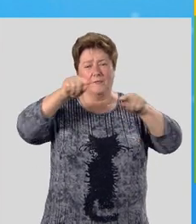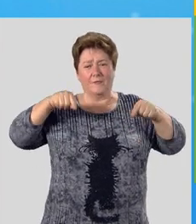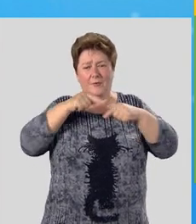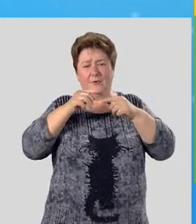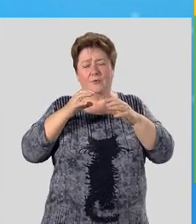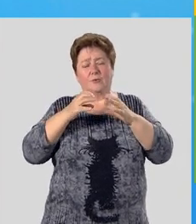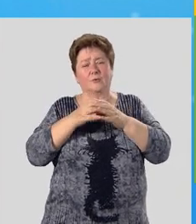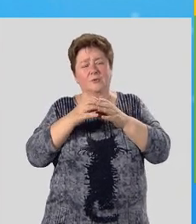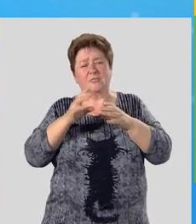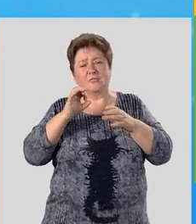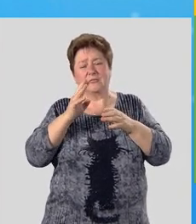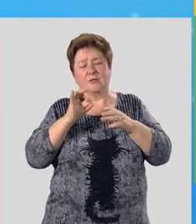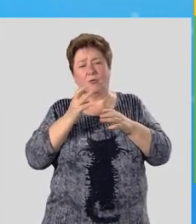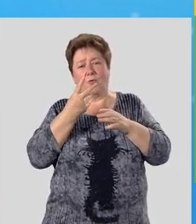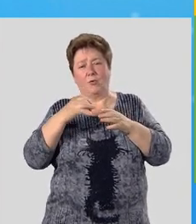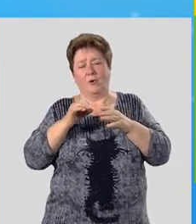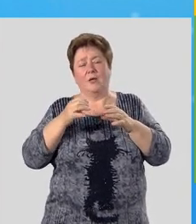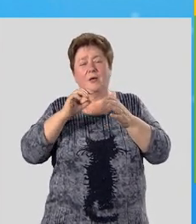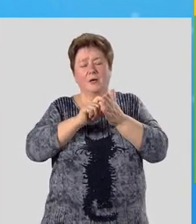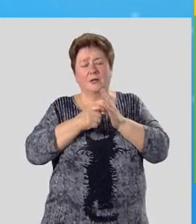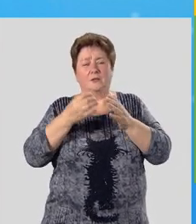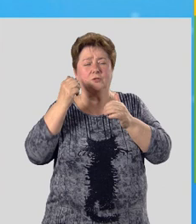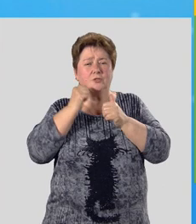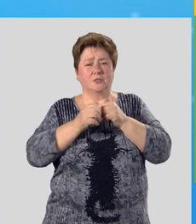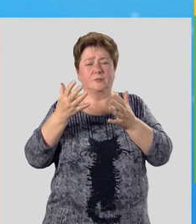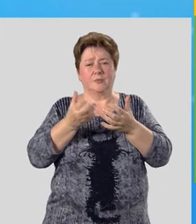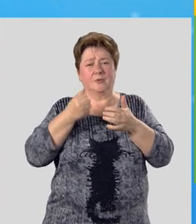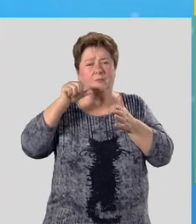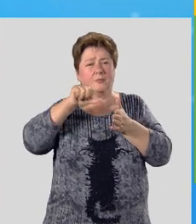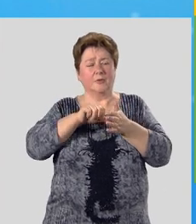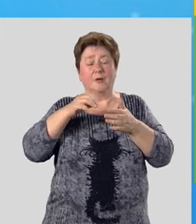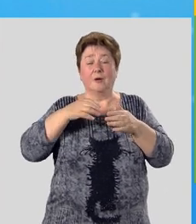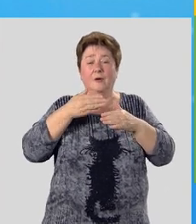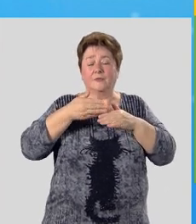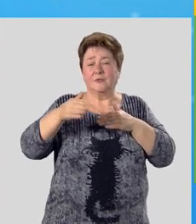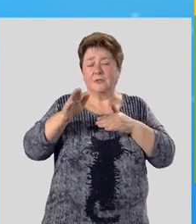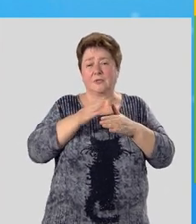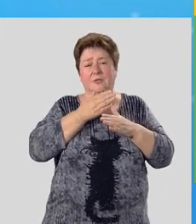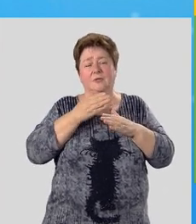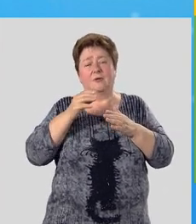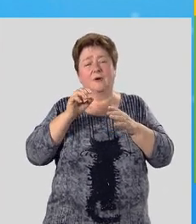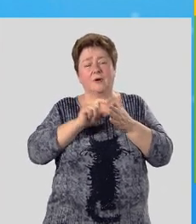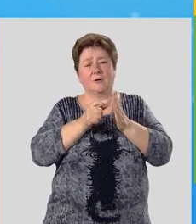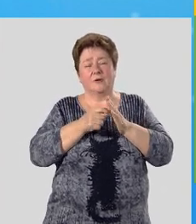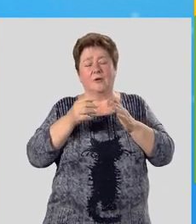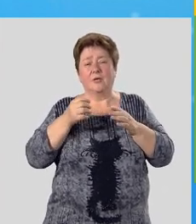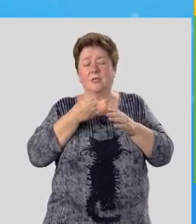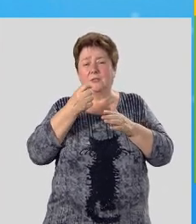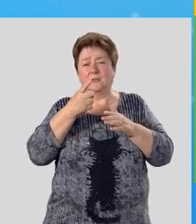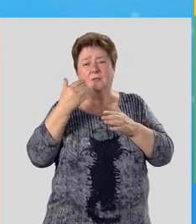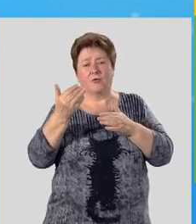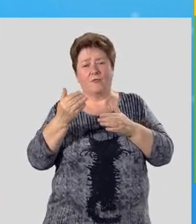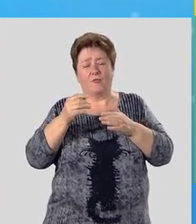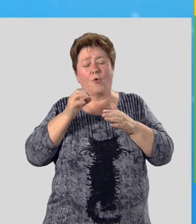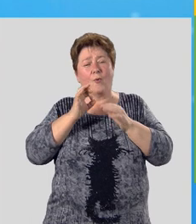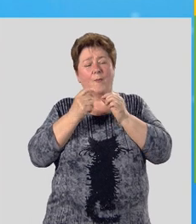вокруг центриолей. Клеточный центр принимает участие в делении клетки. Из его микротрубочек